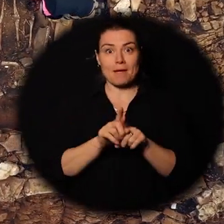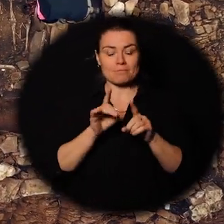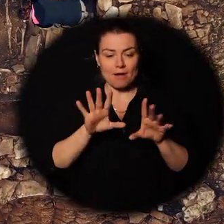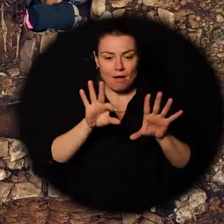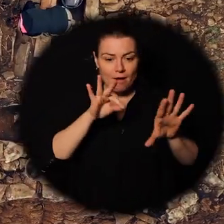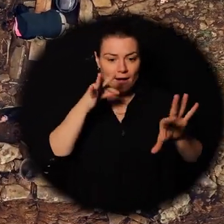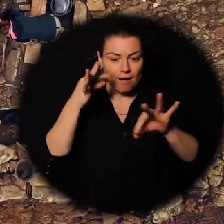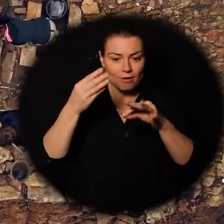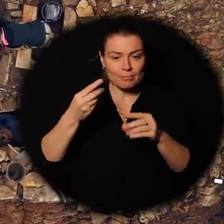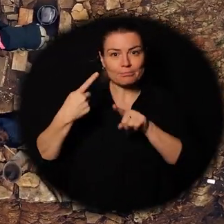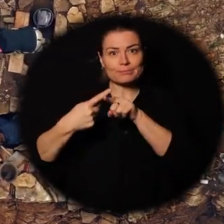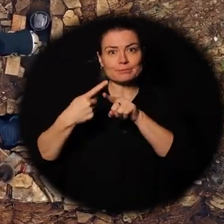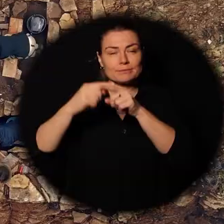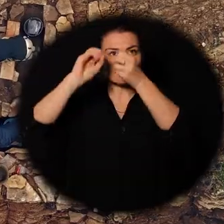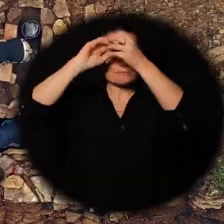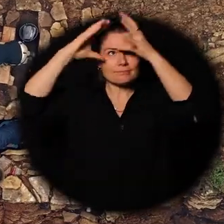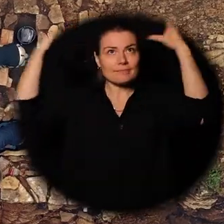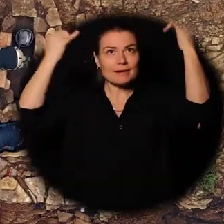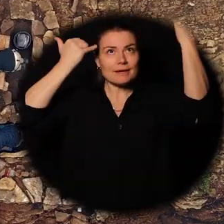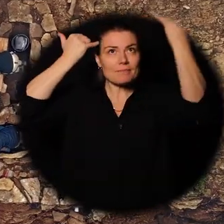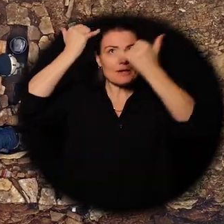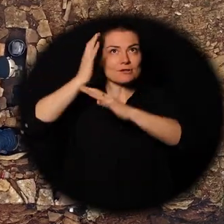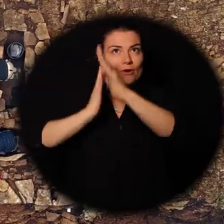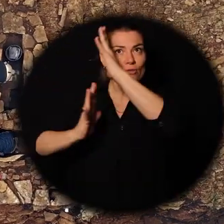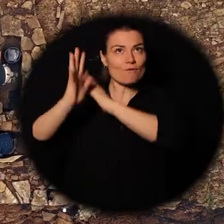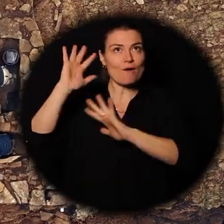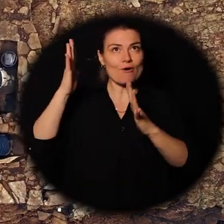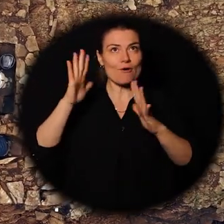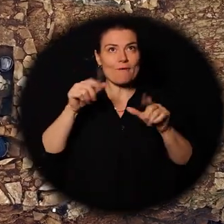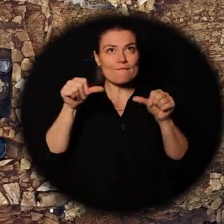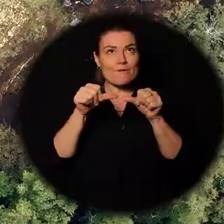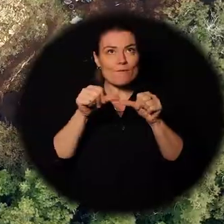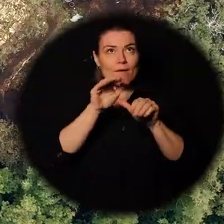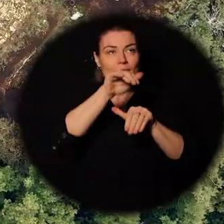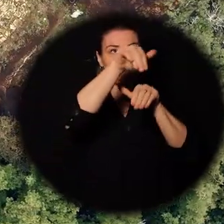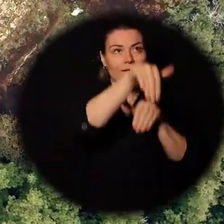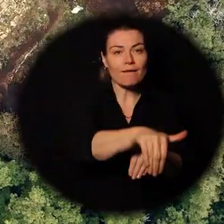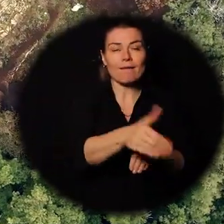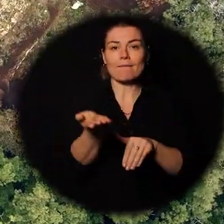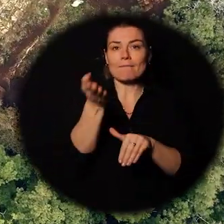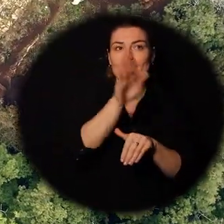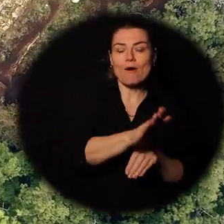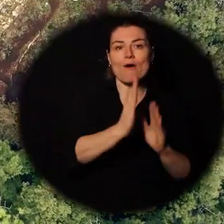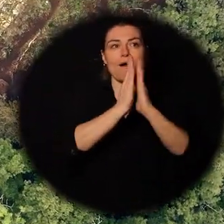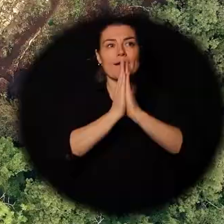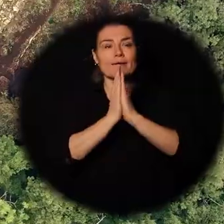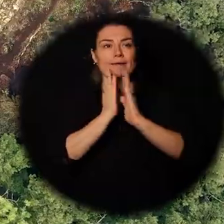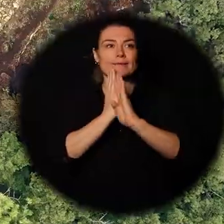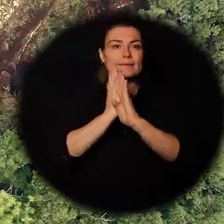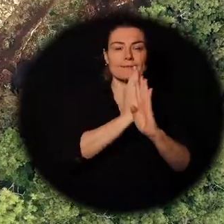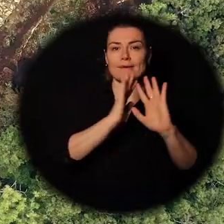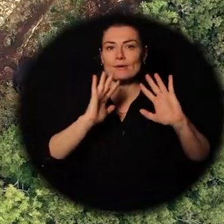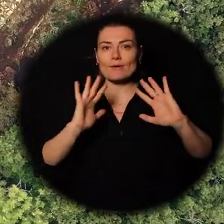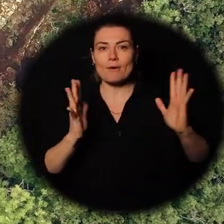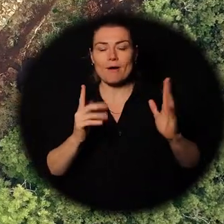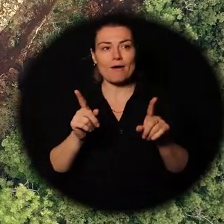accède aussi à tous les gestes funéraires, alors du fossoyeur, des proches, des réinterventions dans les tombes. On